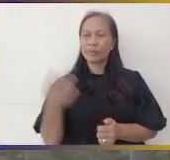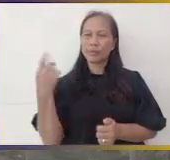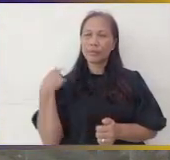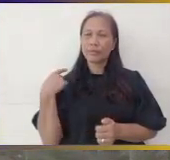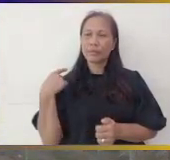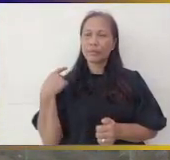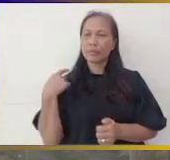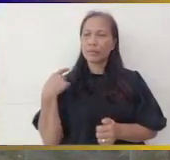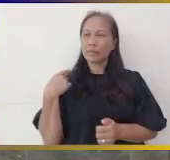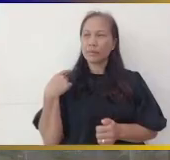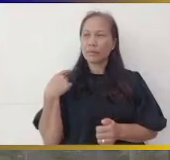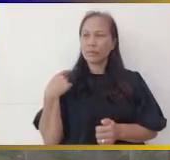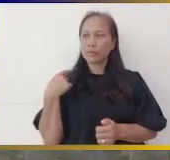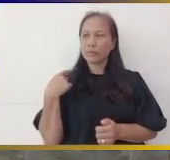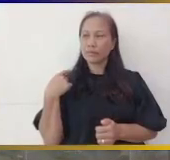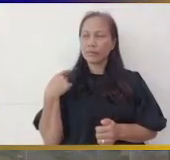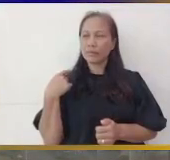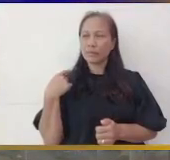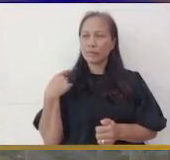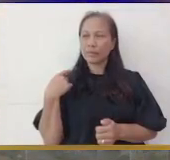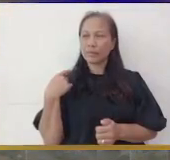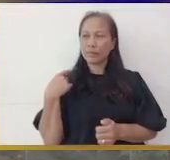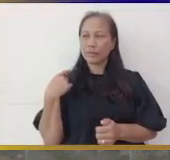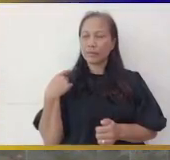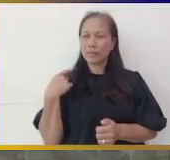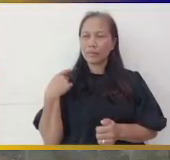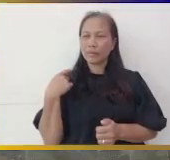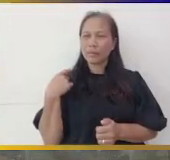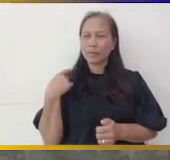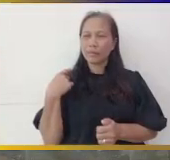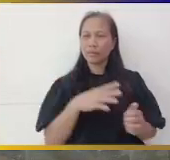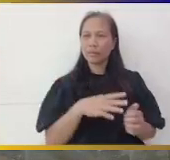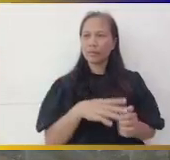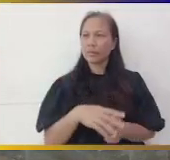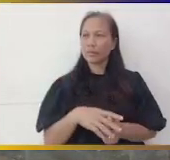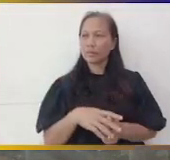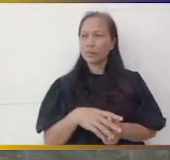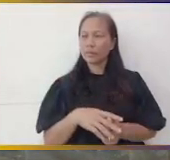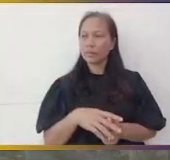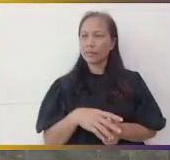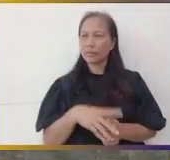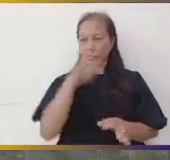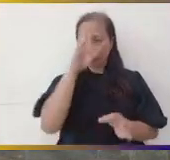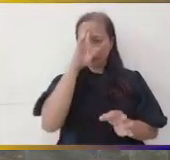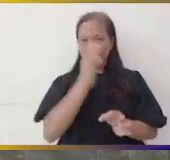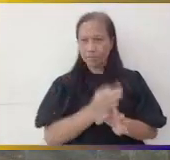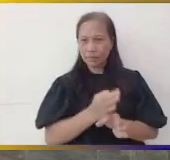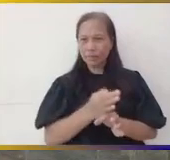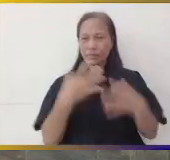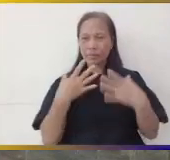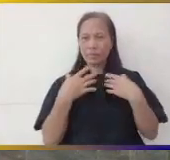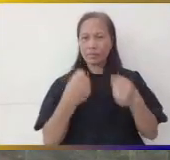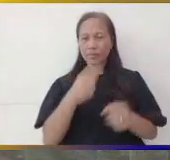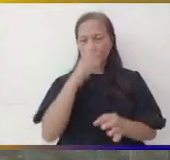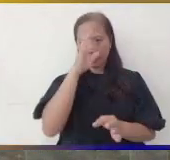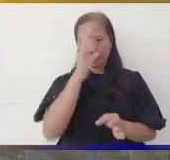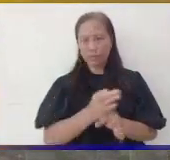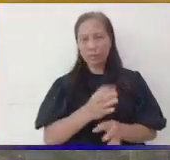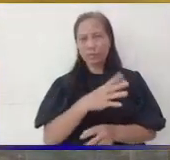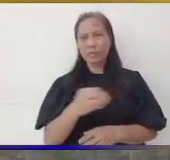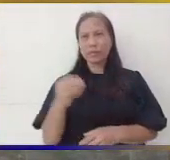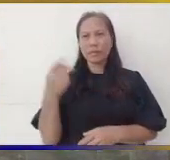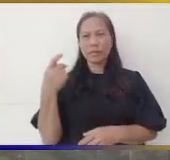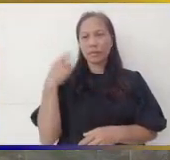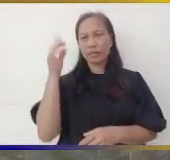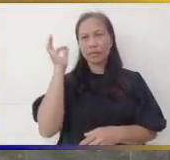nagkaroon ng bunga nataniman sila ng salita ng Diyos at Nagbunga ito right Nagbunga nga po ito sa